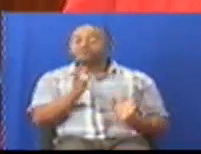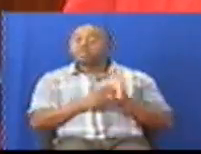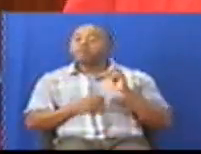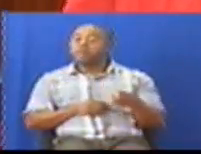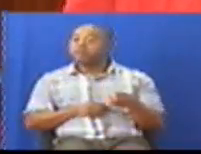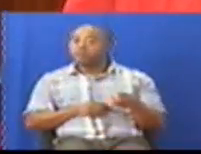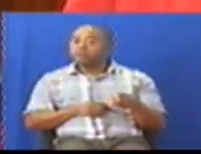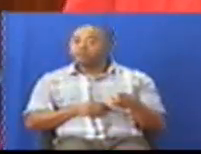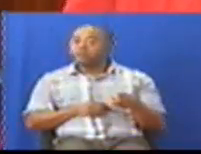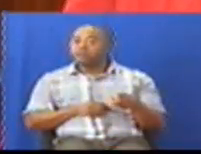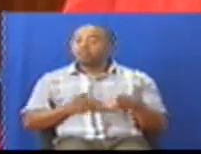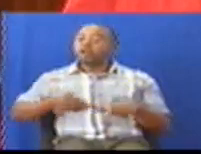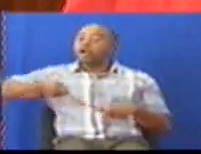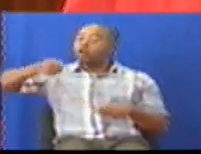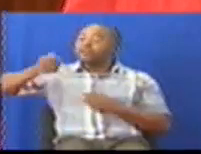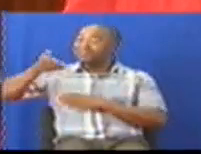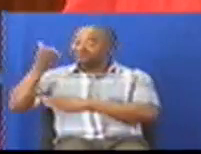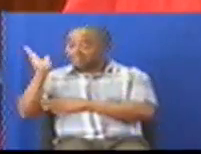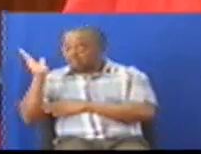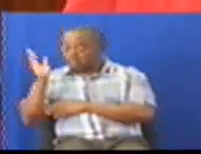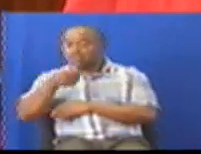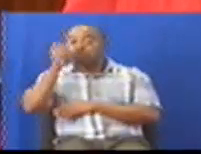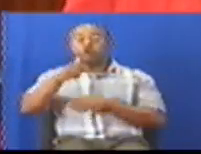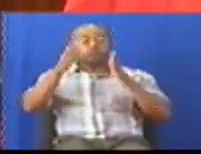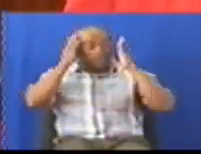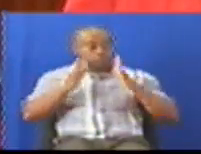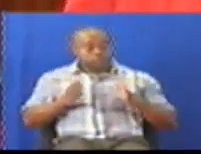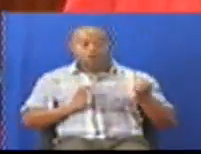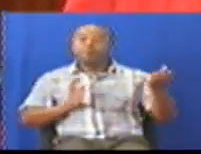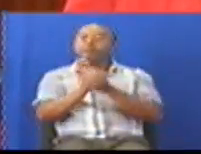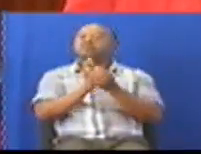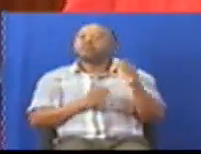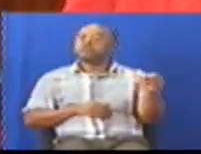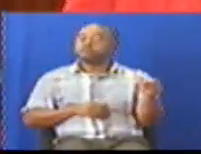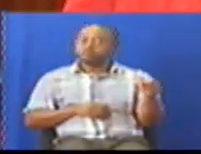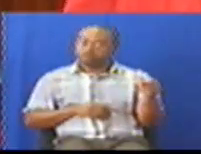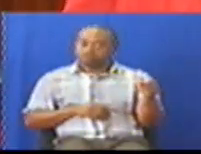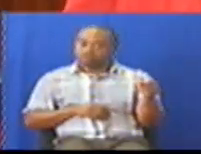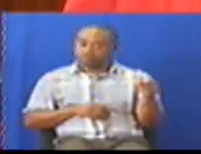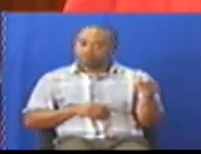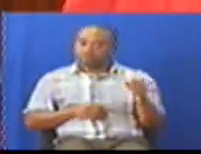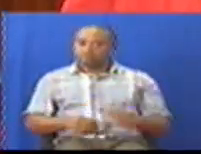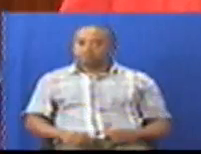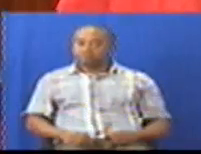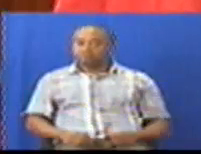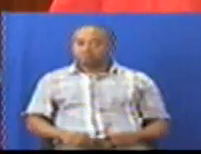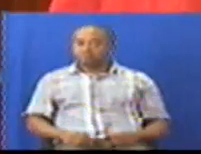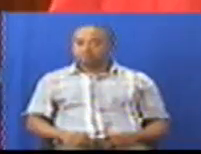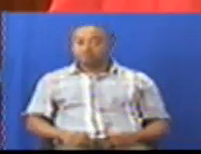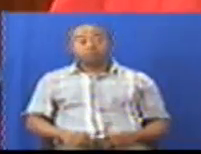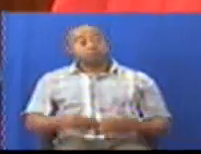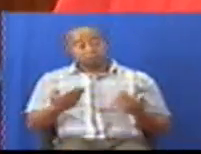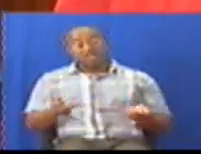7,922. Hongera sana kwa serikali, hongera sana kwa Mheshimiwa Rais Dr. John Pombe Joseph Magufuli. Vile